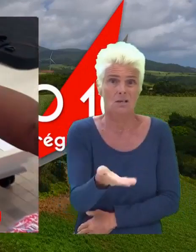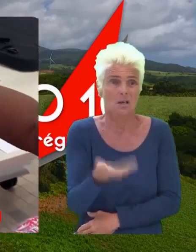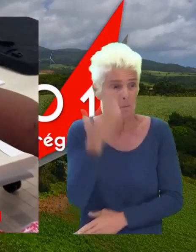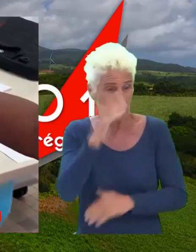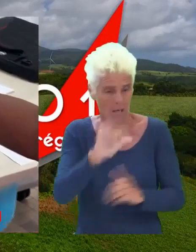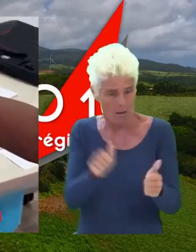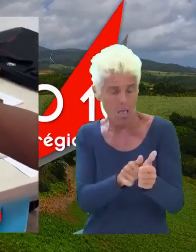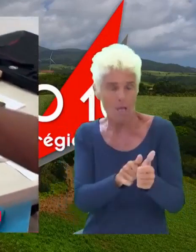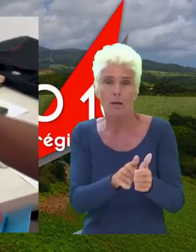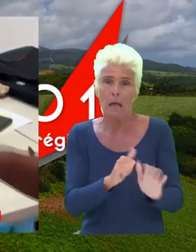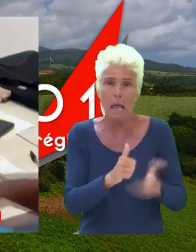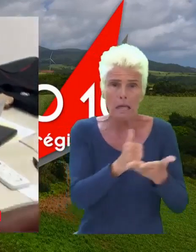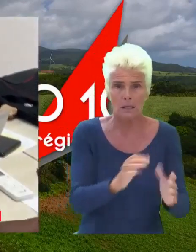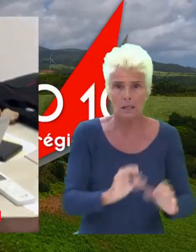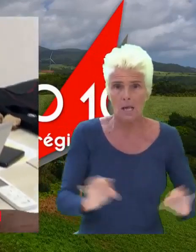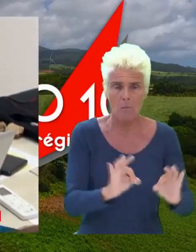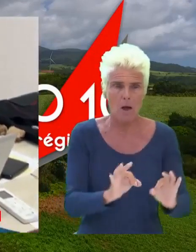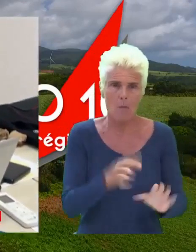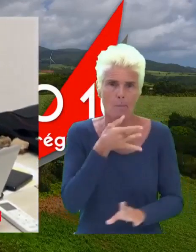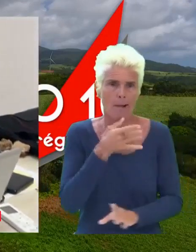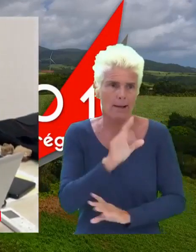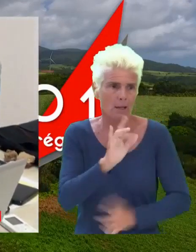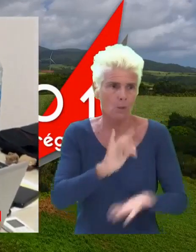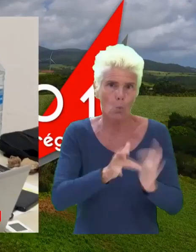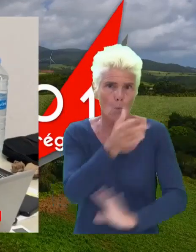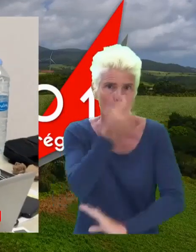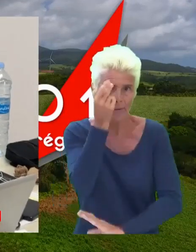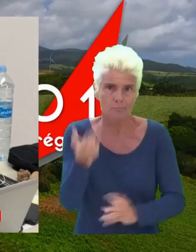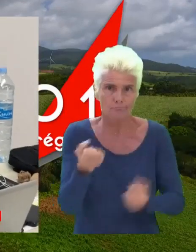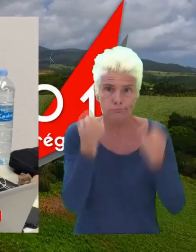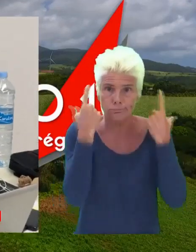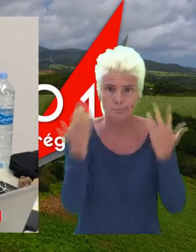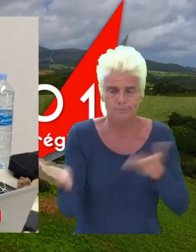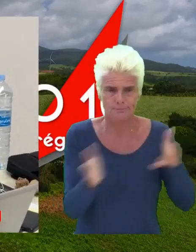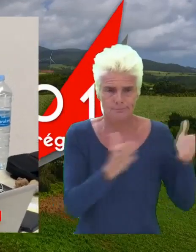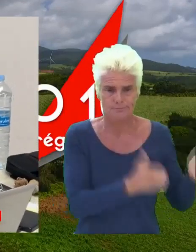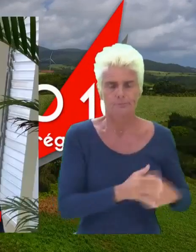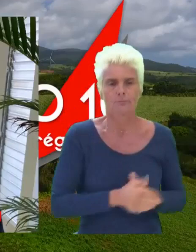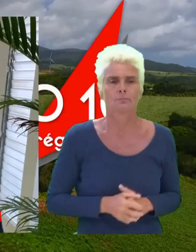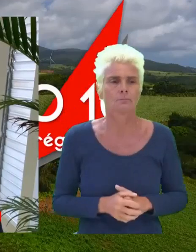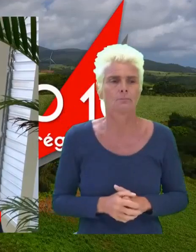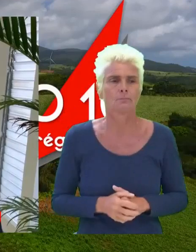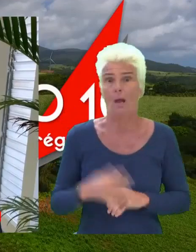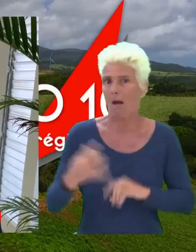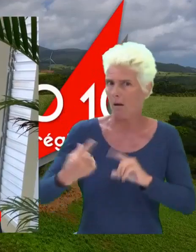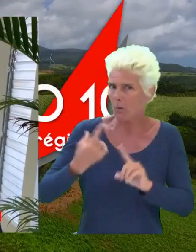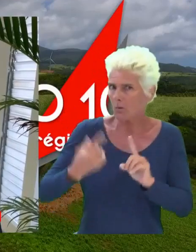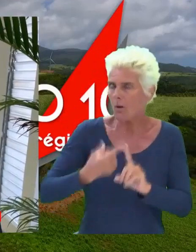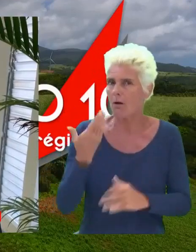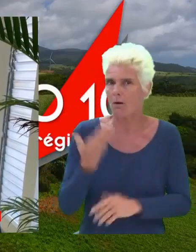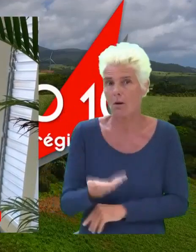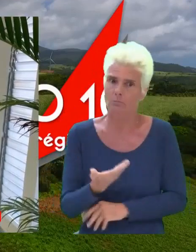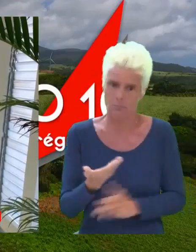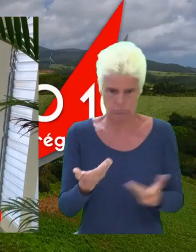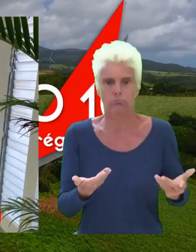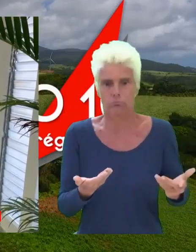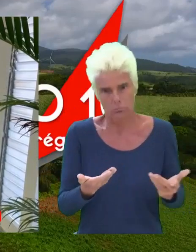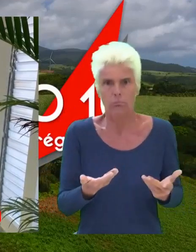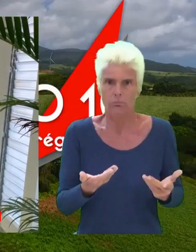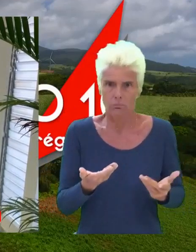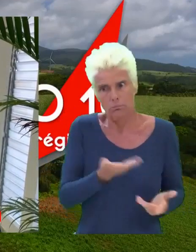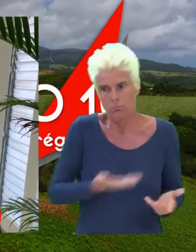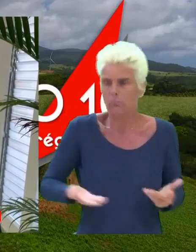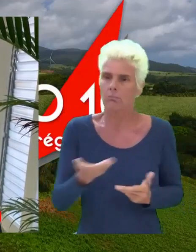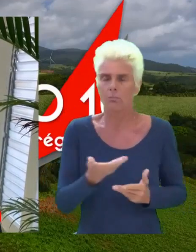ils peuvent pas tout comprendre c'est important de de de par de par le fait que bon voilà on a tous les